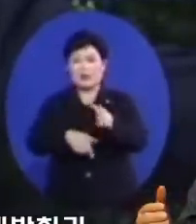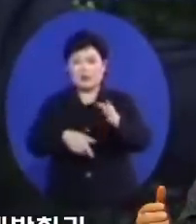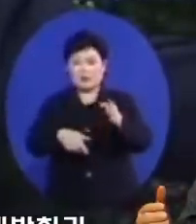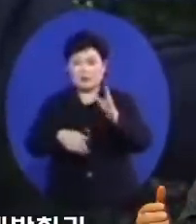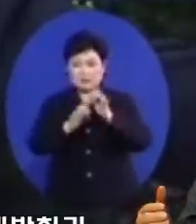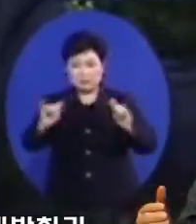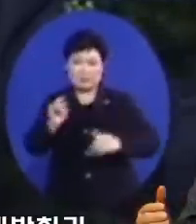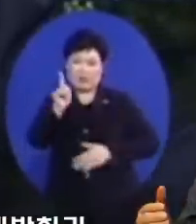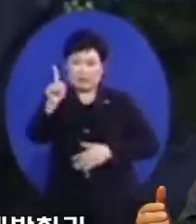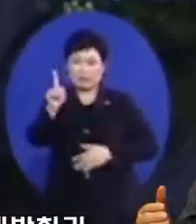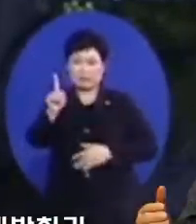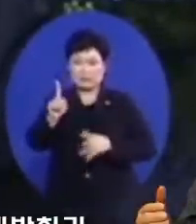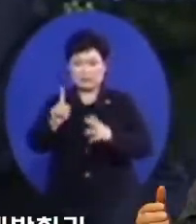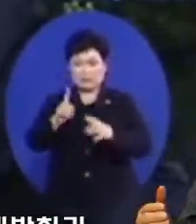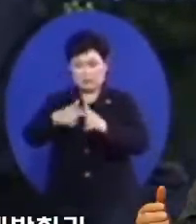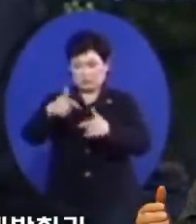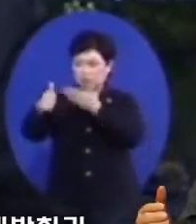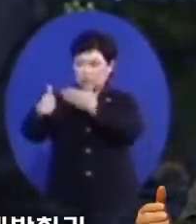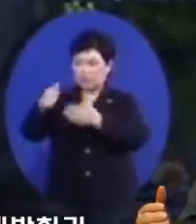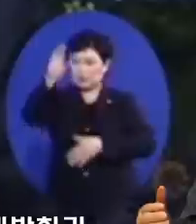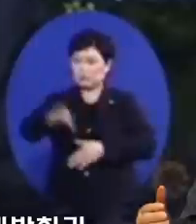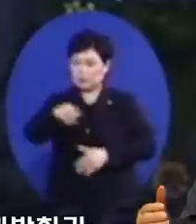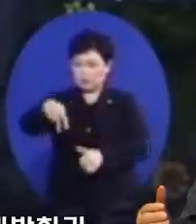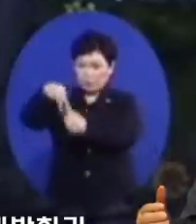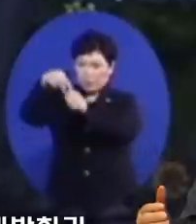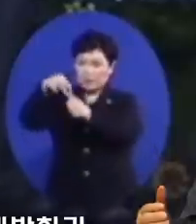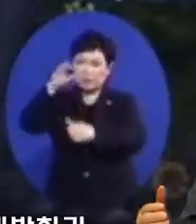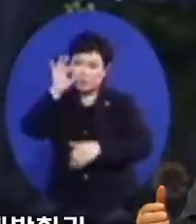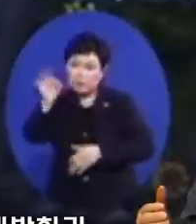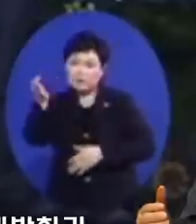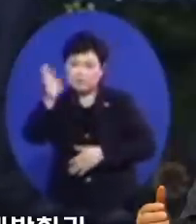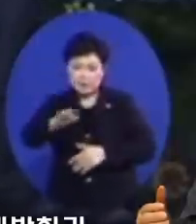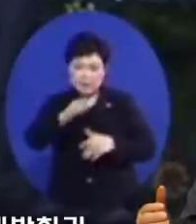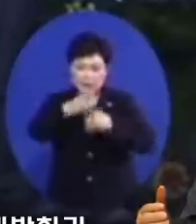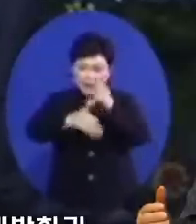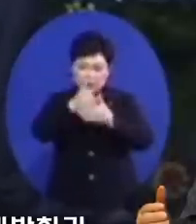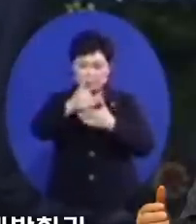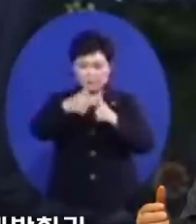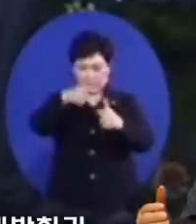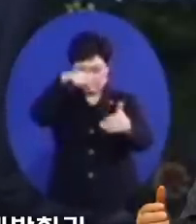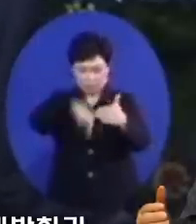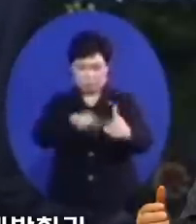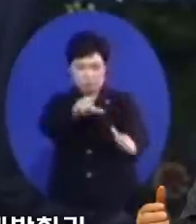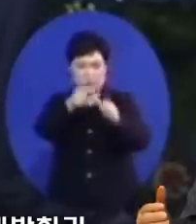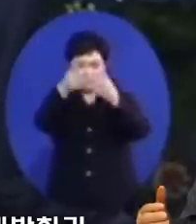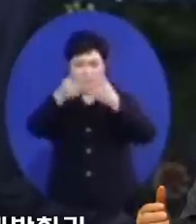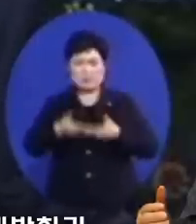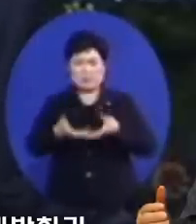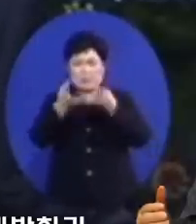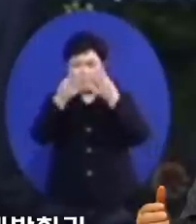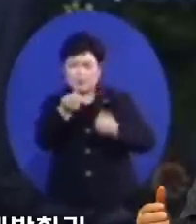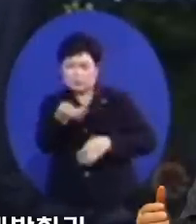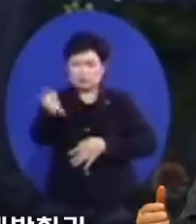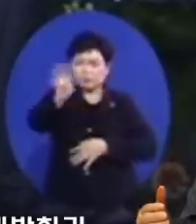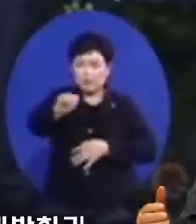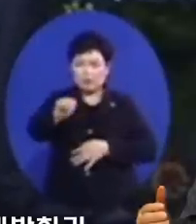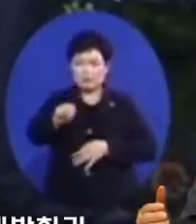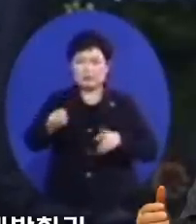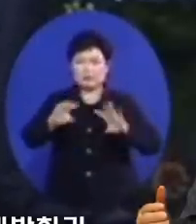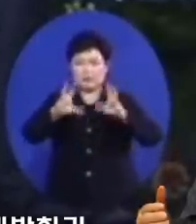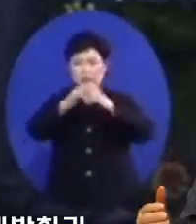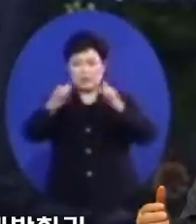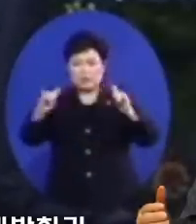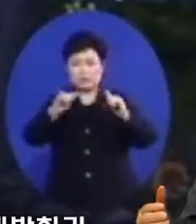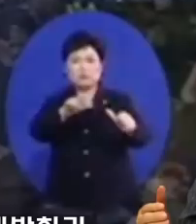예수님이 십자가에 못 박혀 있는 것을 보았지만 하나님은 그 예수님 속에 구원받은 수십억의 인류를